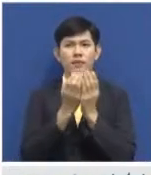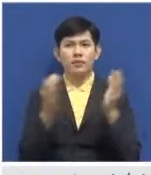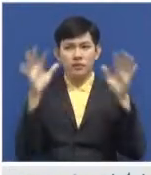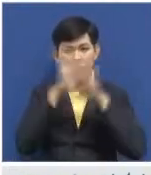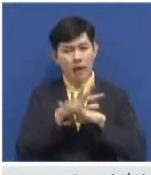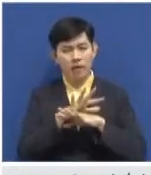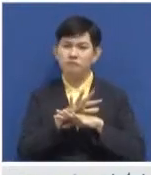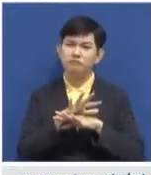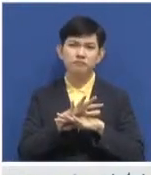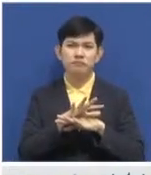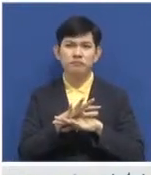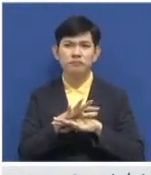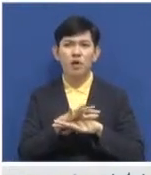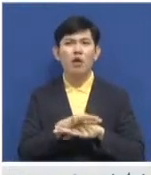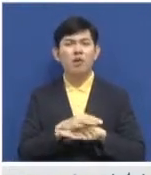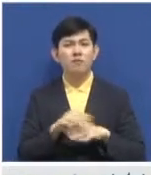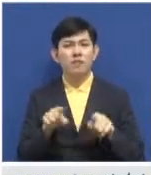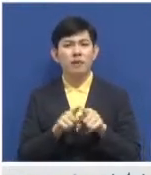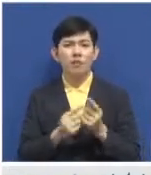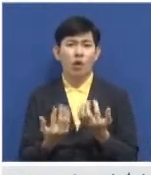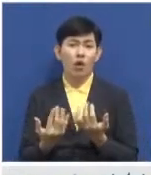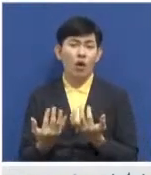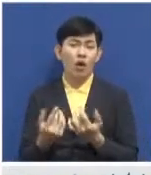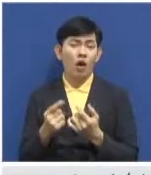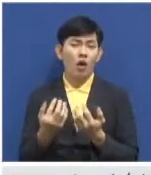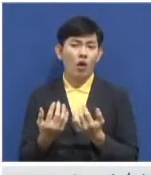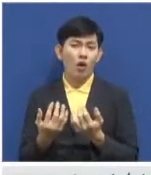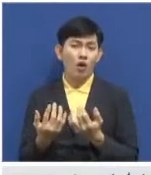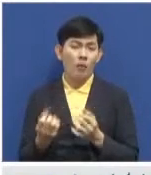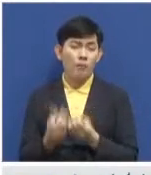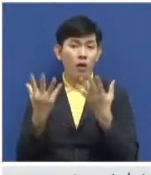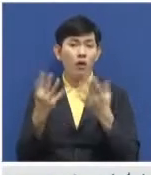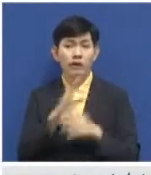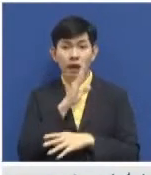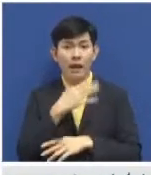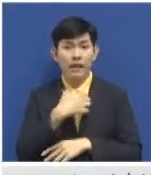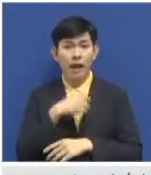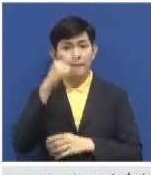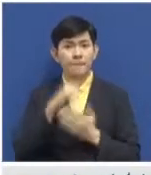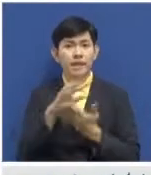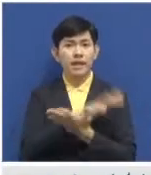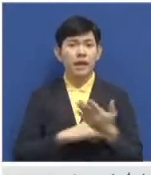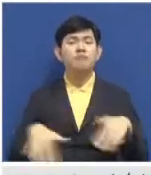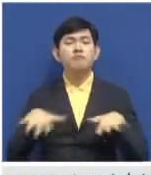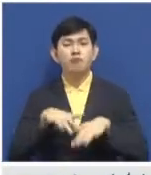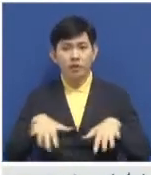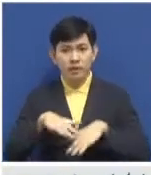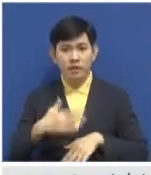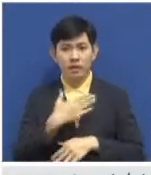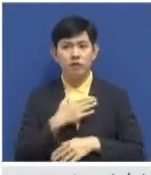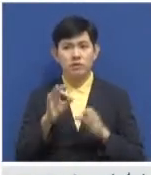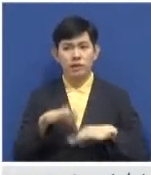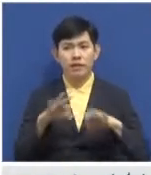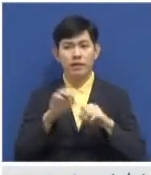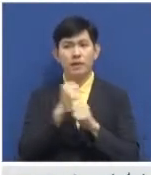ดักเวลาเป็นกับดักลูกระเบิดนะครับที่พร้อมจะระเบิดต่อไปถ้าหากจะให้บ้านเมืองกลับไปสู่ปกติได้เราจำเป็นต้อง